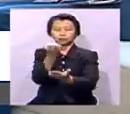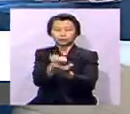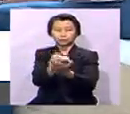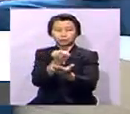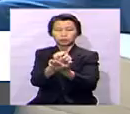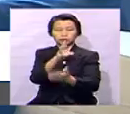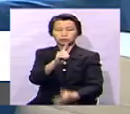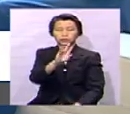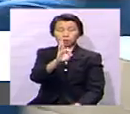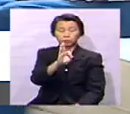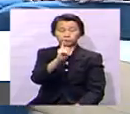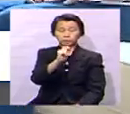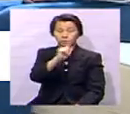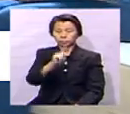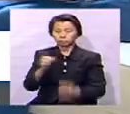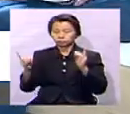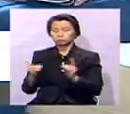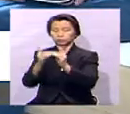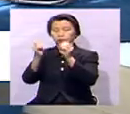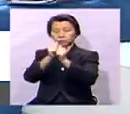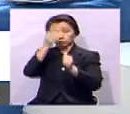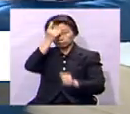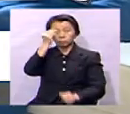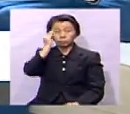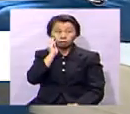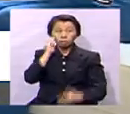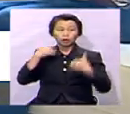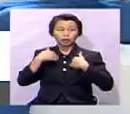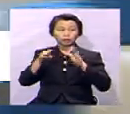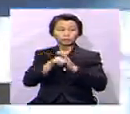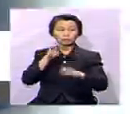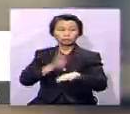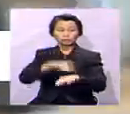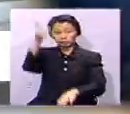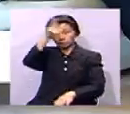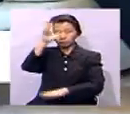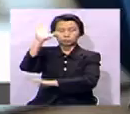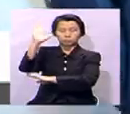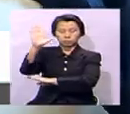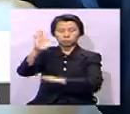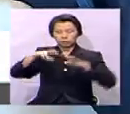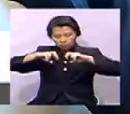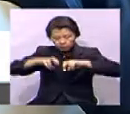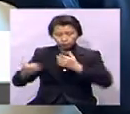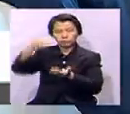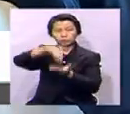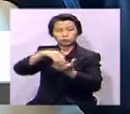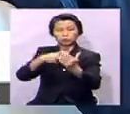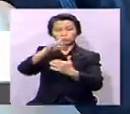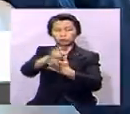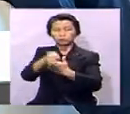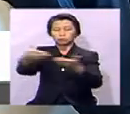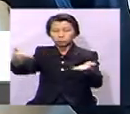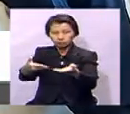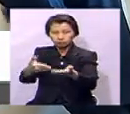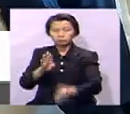digital kerajaan. Pertemuan Ma dan Tun Dr. Mahathir diadakan ketika kerajaan berikrar untuk mengkaji semula beberapa projek yang